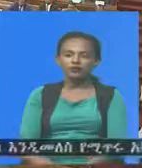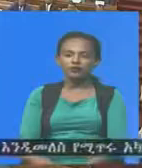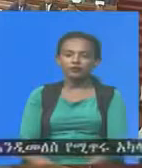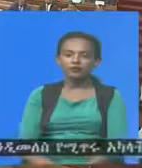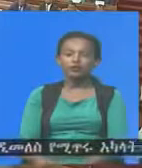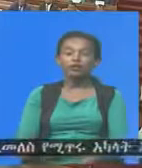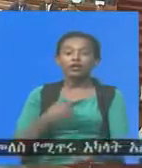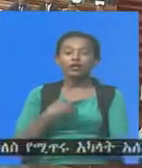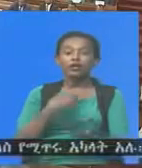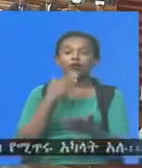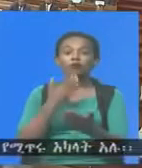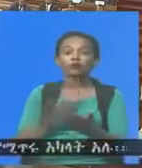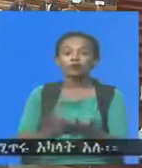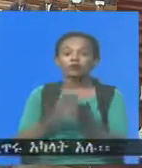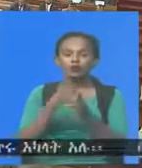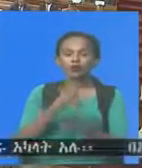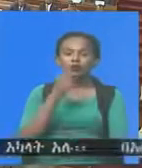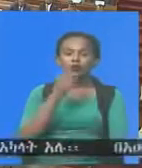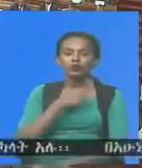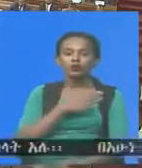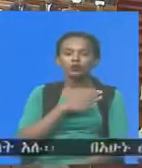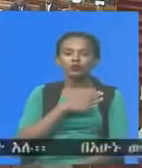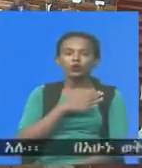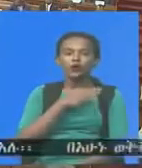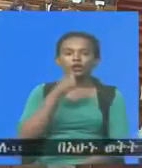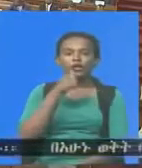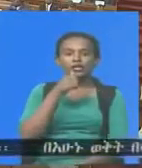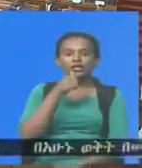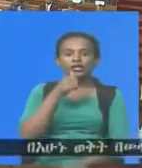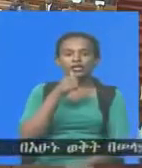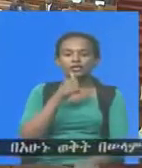እኔም አመሰግናለሁ። የተከበሩ ወይዘሮ አሚነት እንድሪስ።